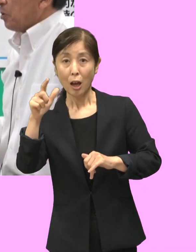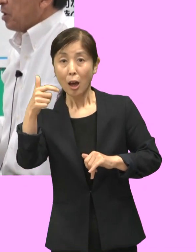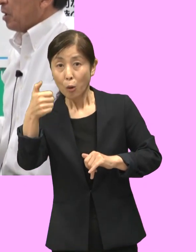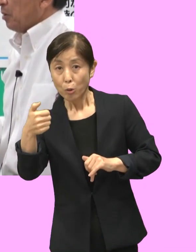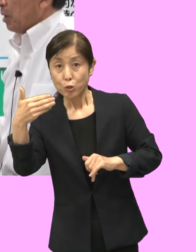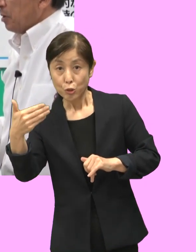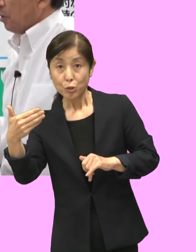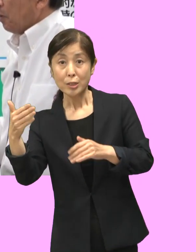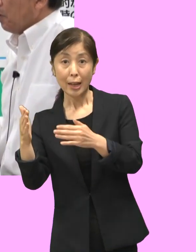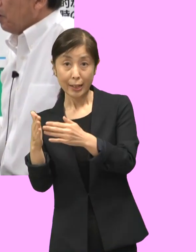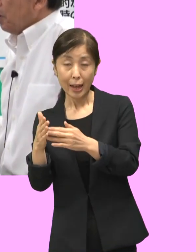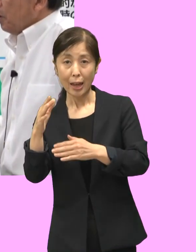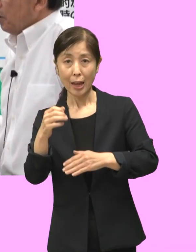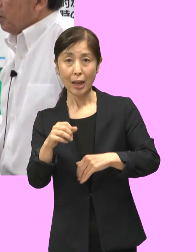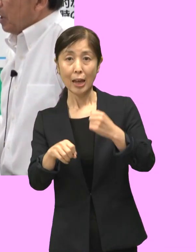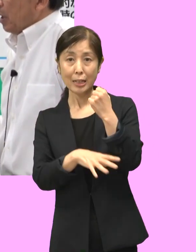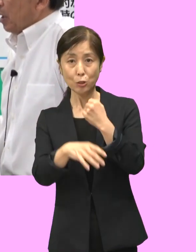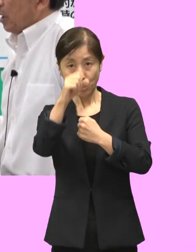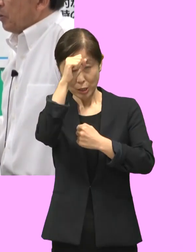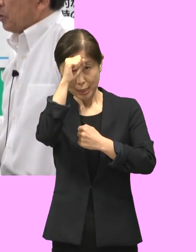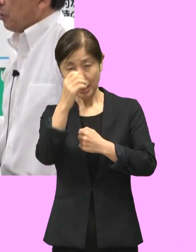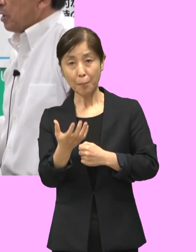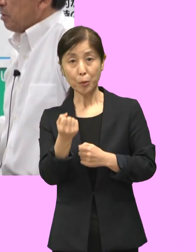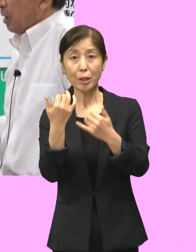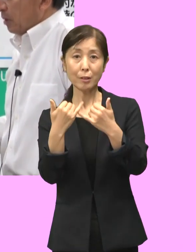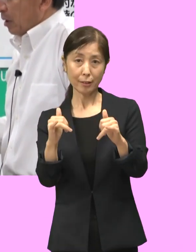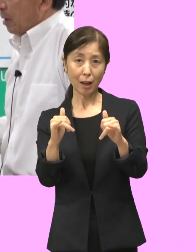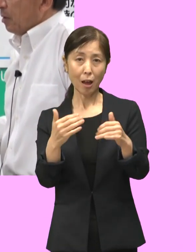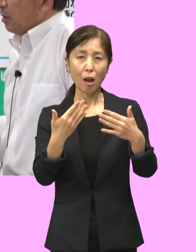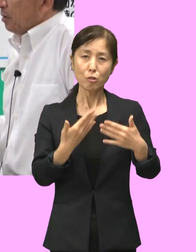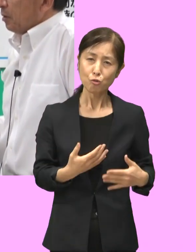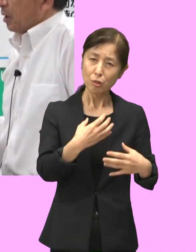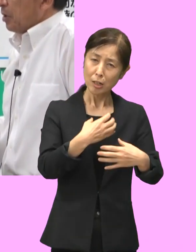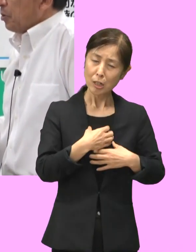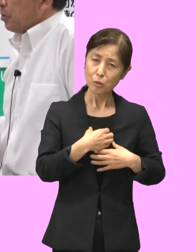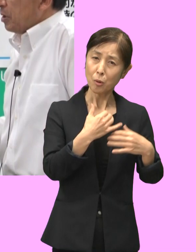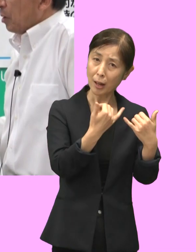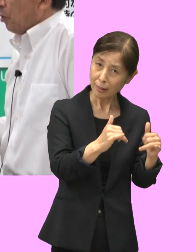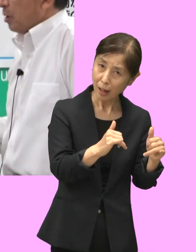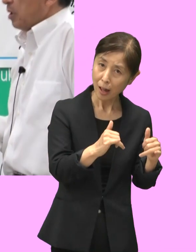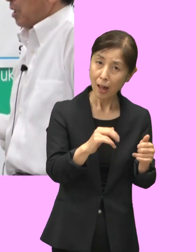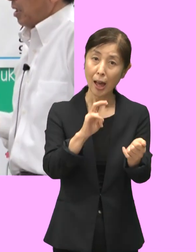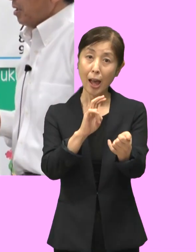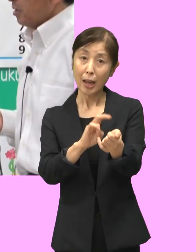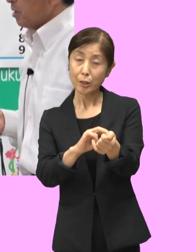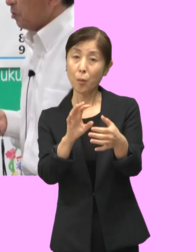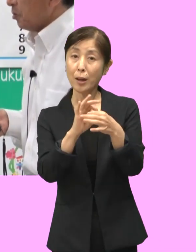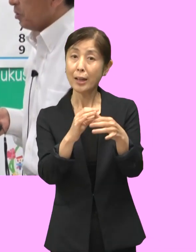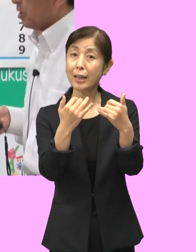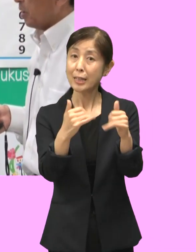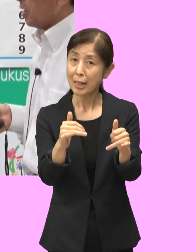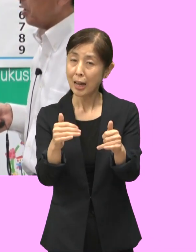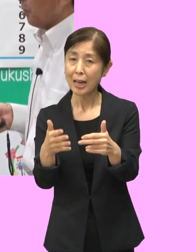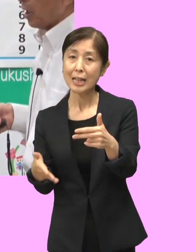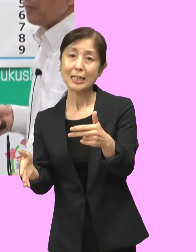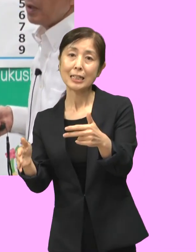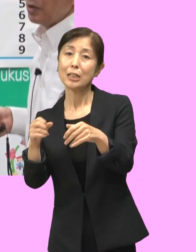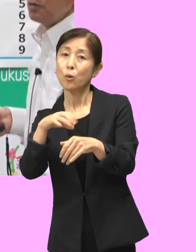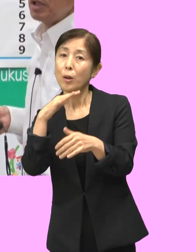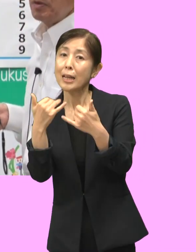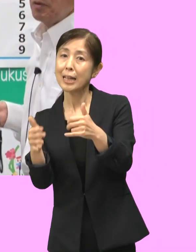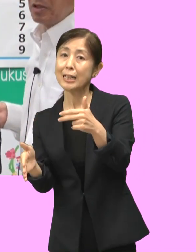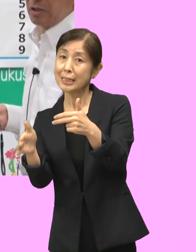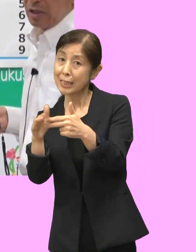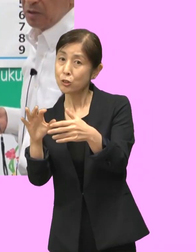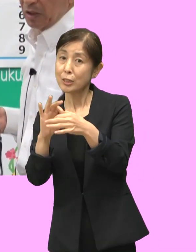歳で基礎疾患のある人、重症化リスクのある方、それから医療従事者、高齢者施設との従事者に関しては